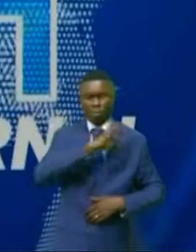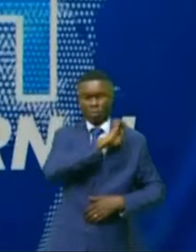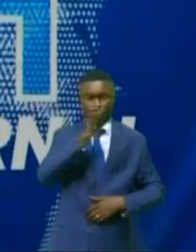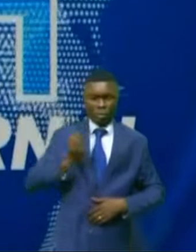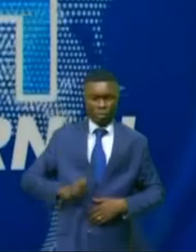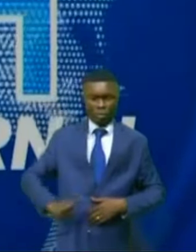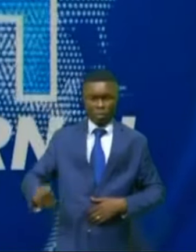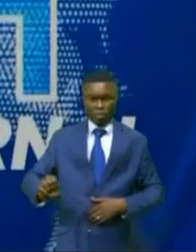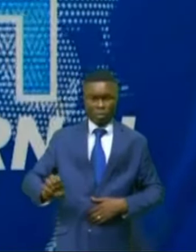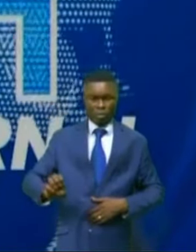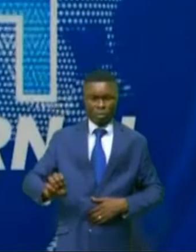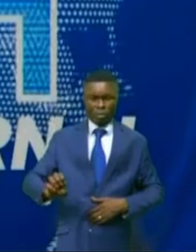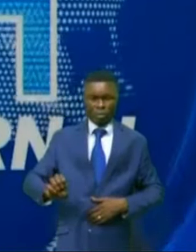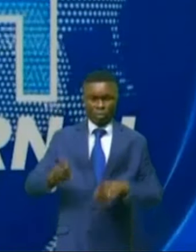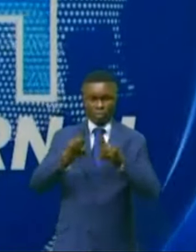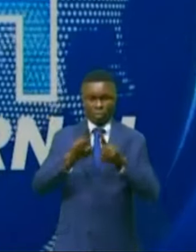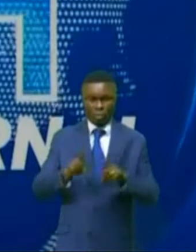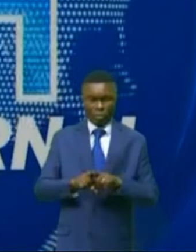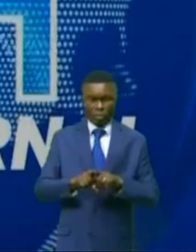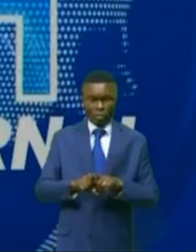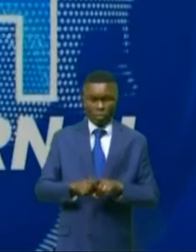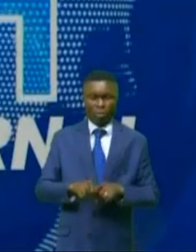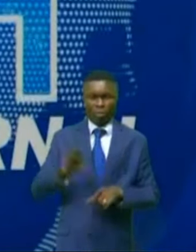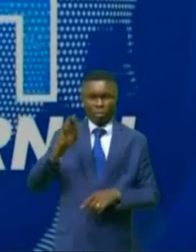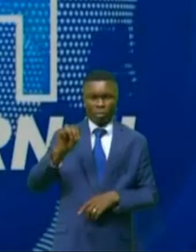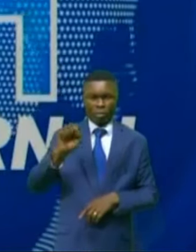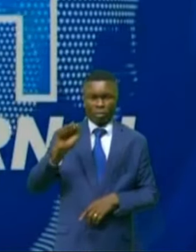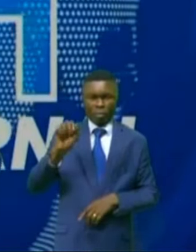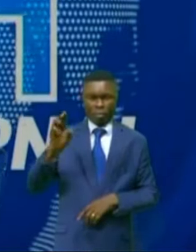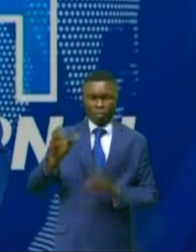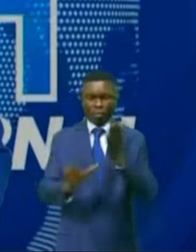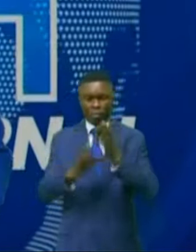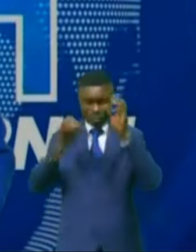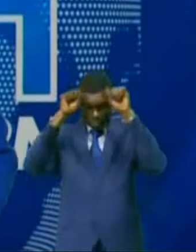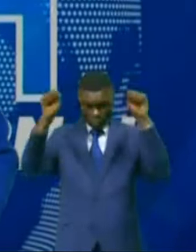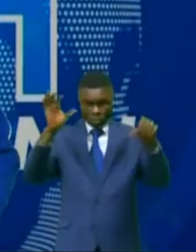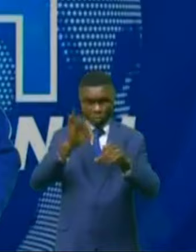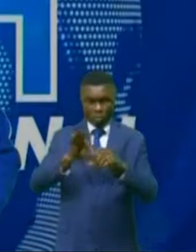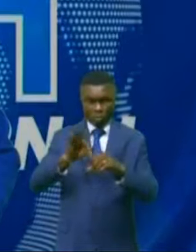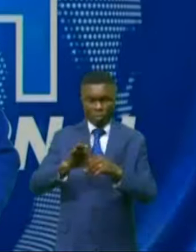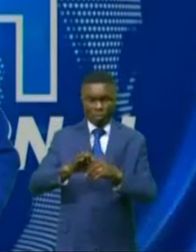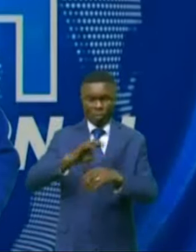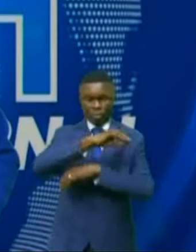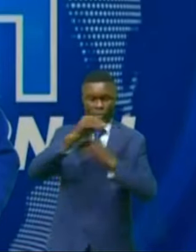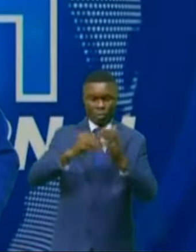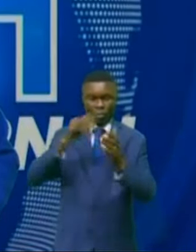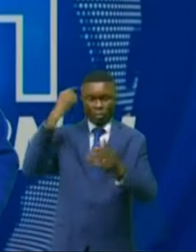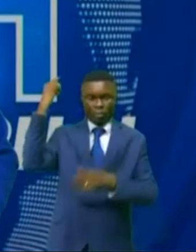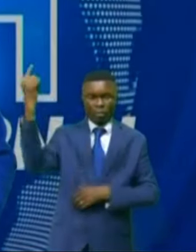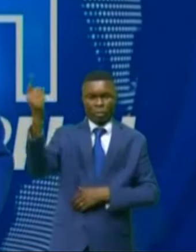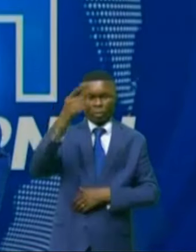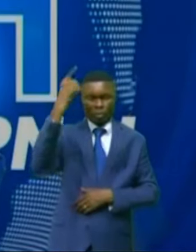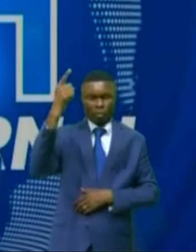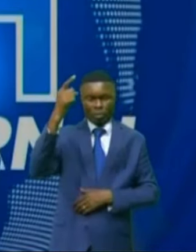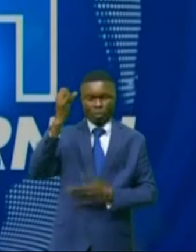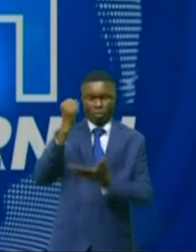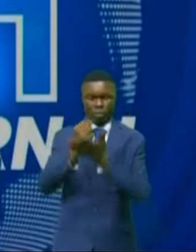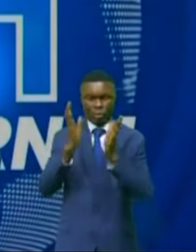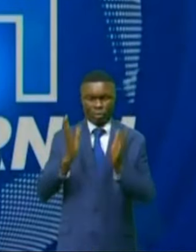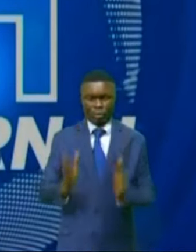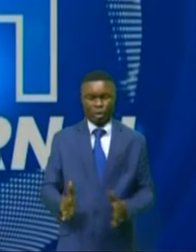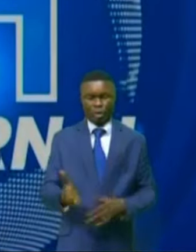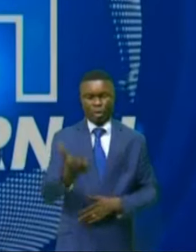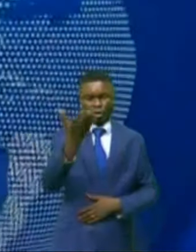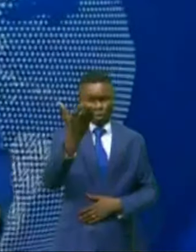actif, et Claude Bricmac, vice-président, élu du Centre international de diplomates. Maloum Bella pour